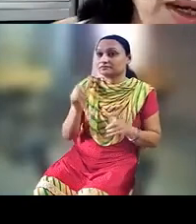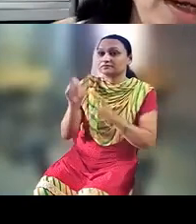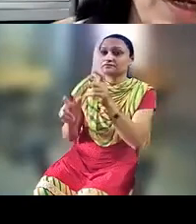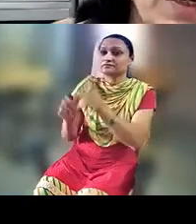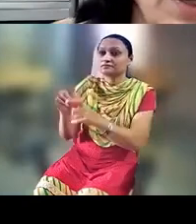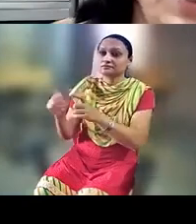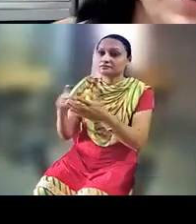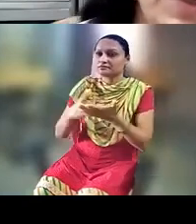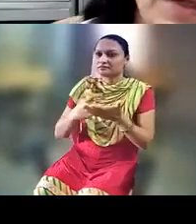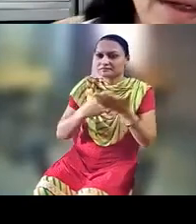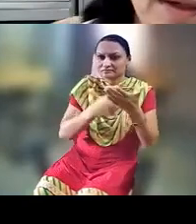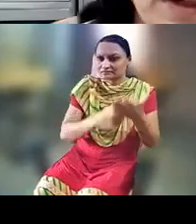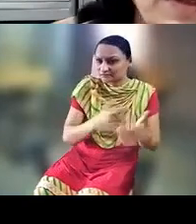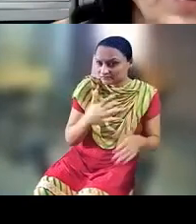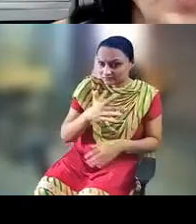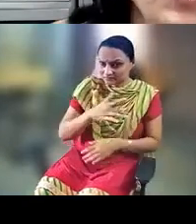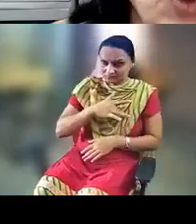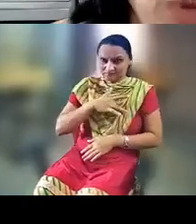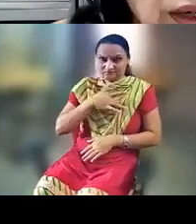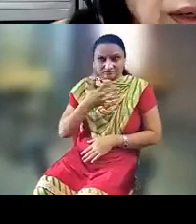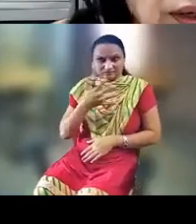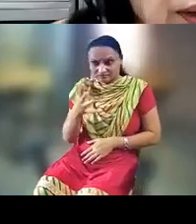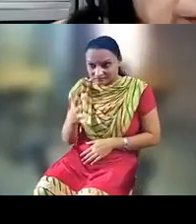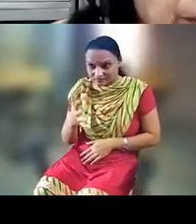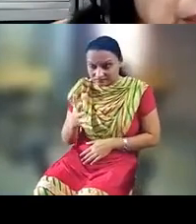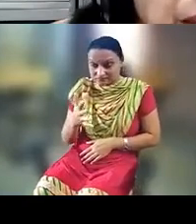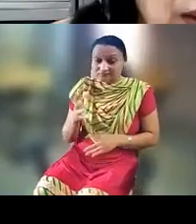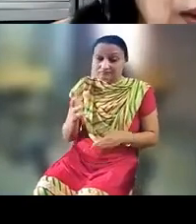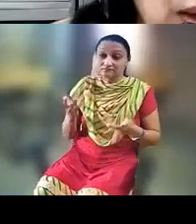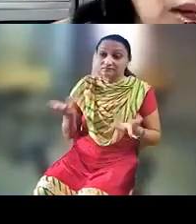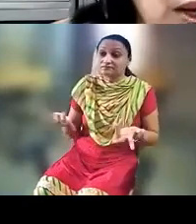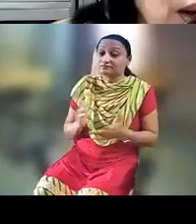डिसरिस्पेक्टफुल हैं या काइंड नहीं हैं तो क्या करना है।